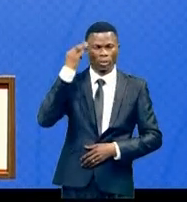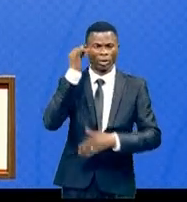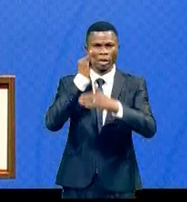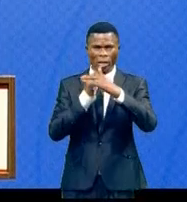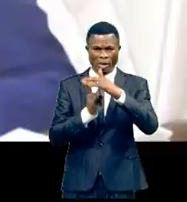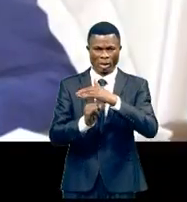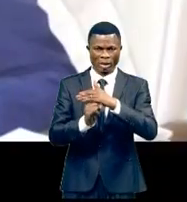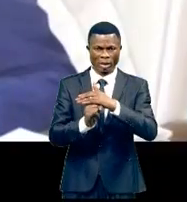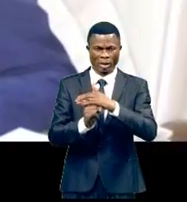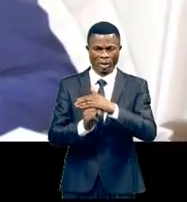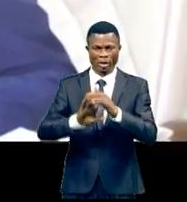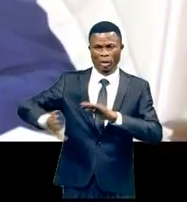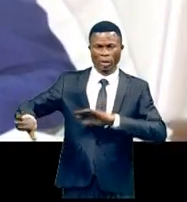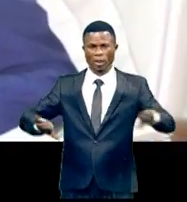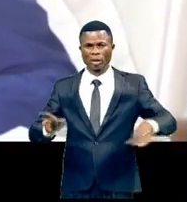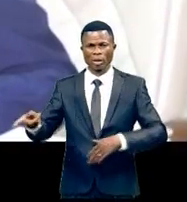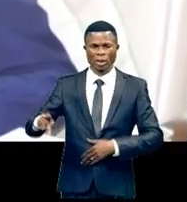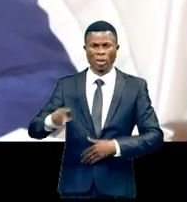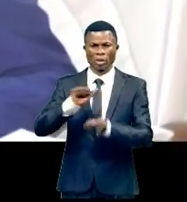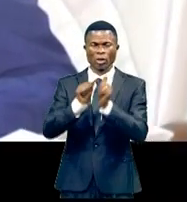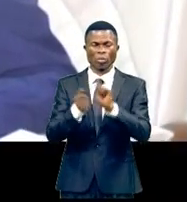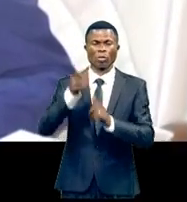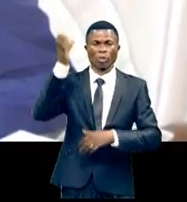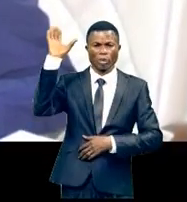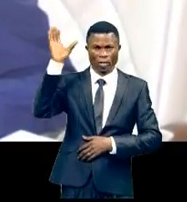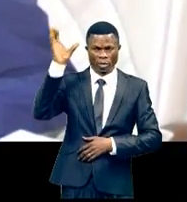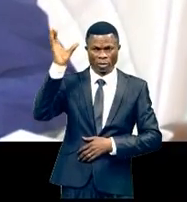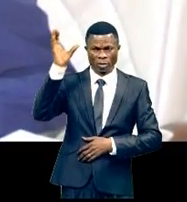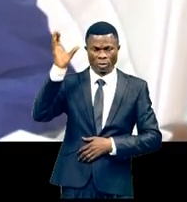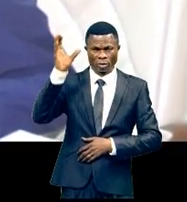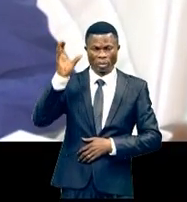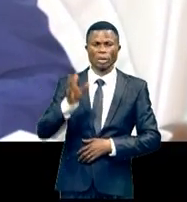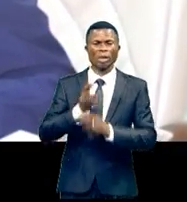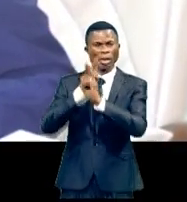l'Intérieur, décentralisation et affaires coutumières, a brossé